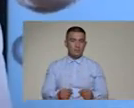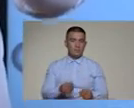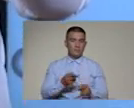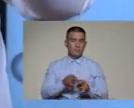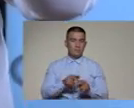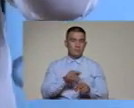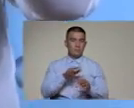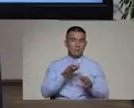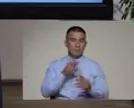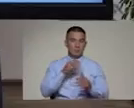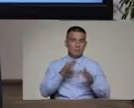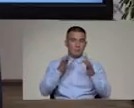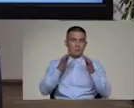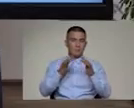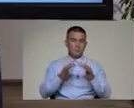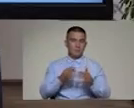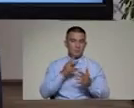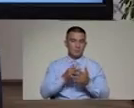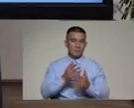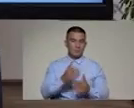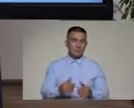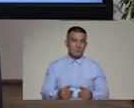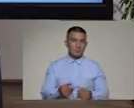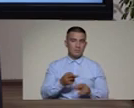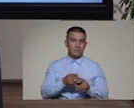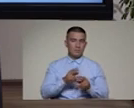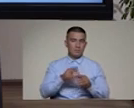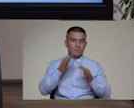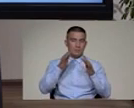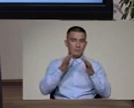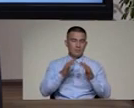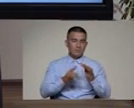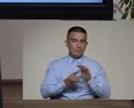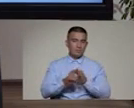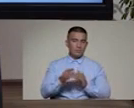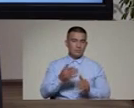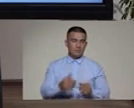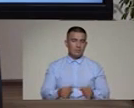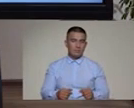cho'kmaning hosil bo'lish jarayoni kuzatilmoqda, ya'ni pag'a-pag'a cho'kma hosil bo'lyapti.